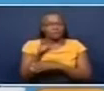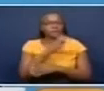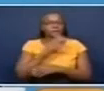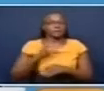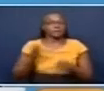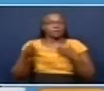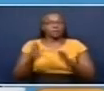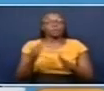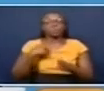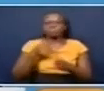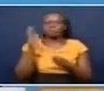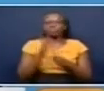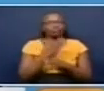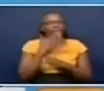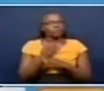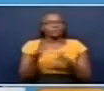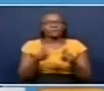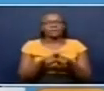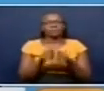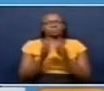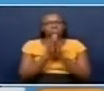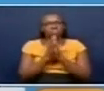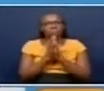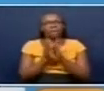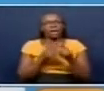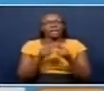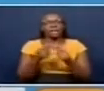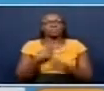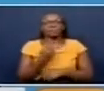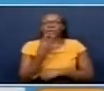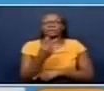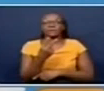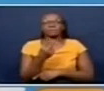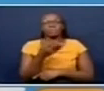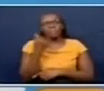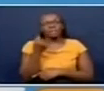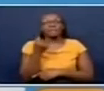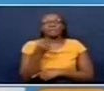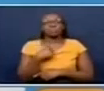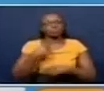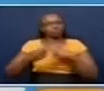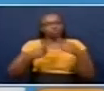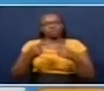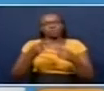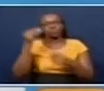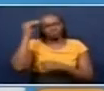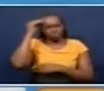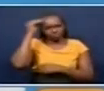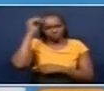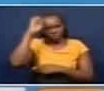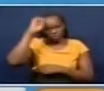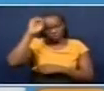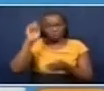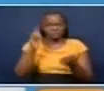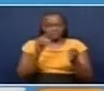Nilikuwa mwombaji sana na nikaona niendelee na nini na masomo. Sasa